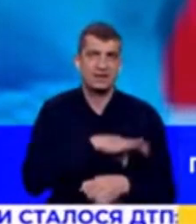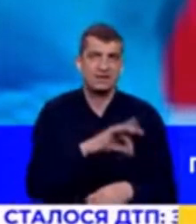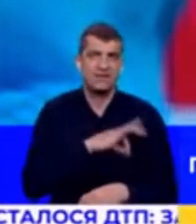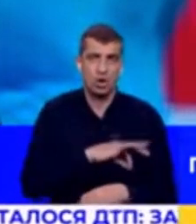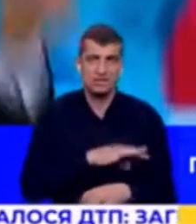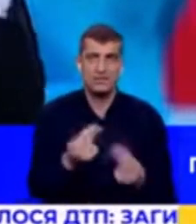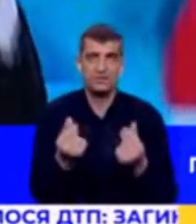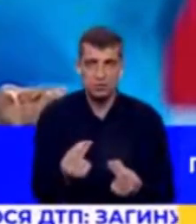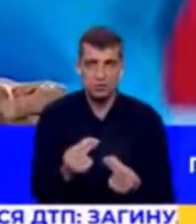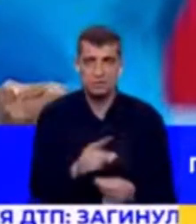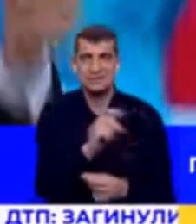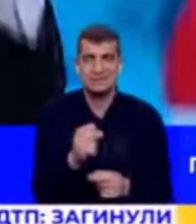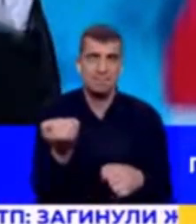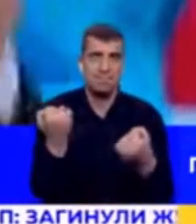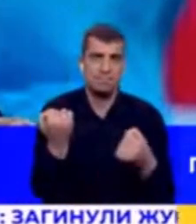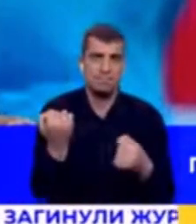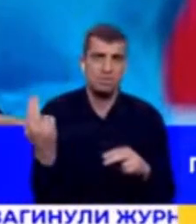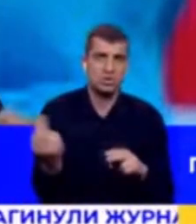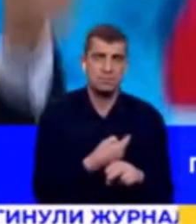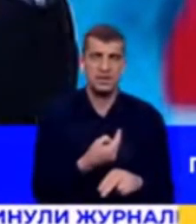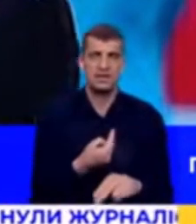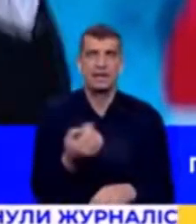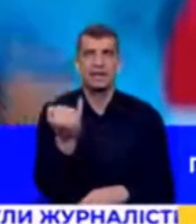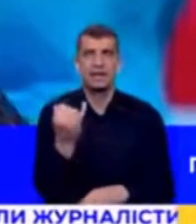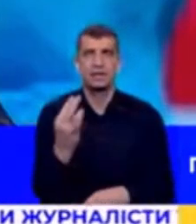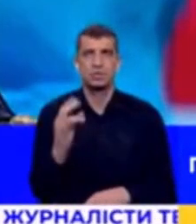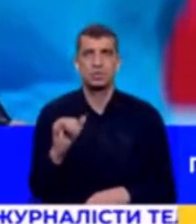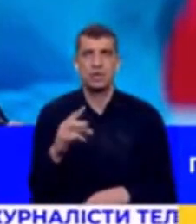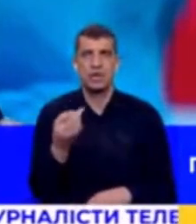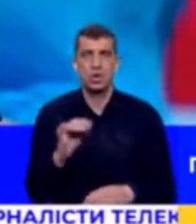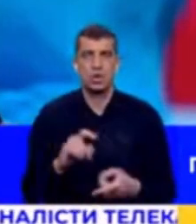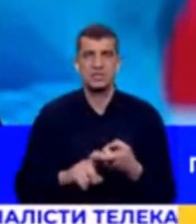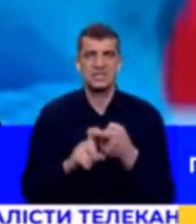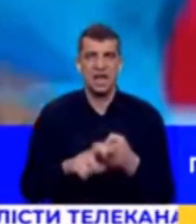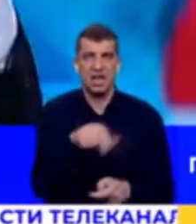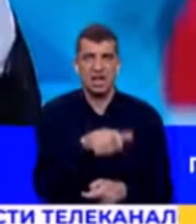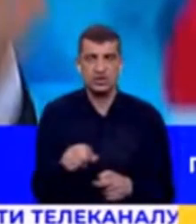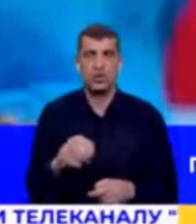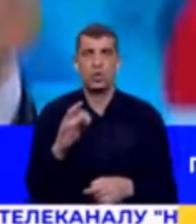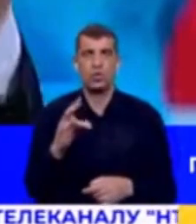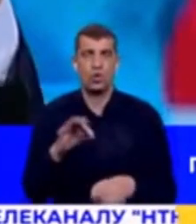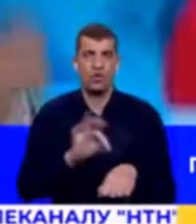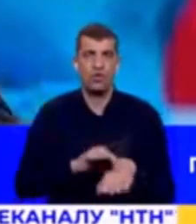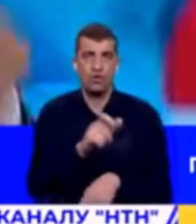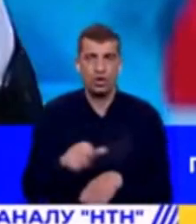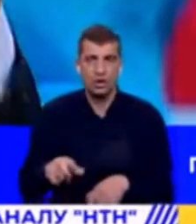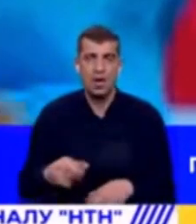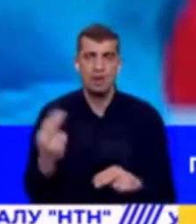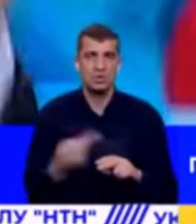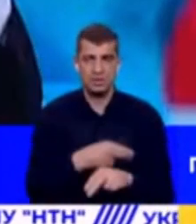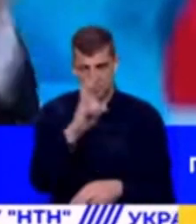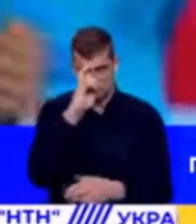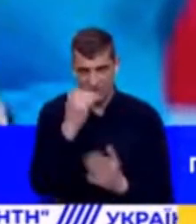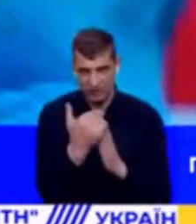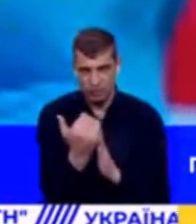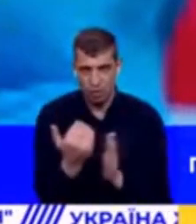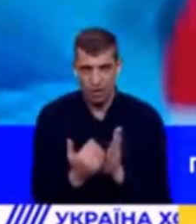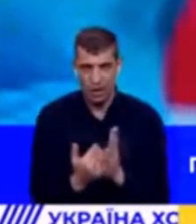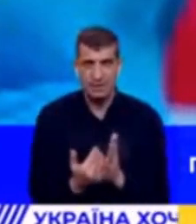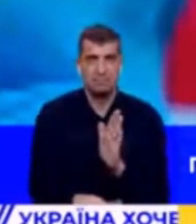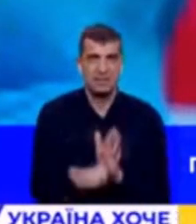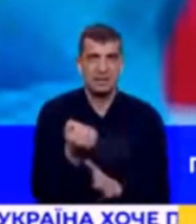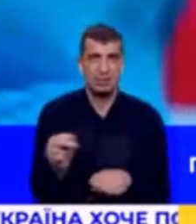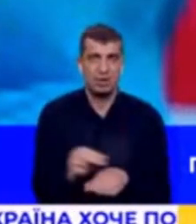використання коштів, за позбавлення інсулінозалежних і онкохворих, позбавлення державних програм